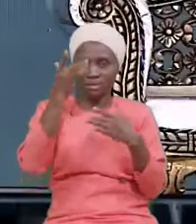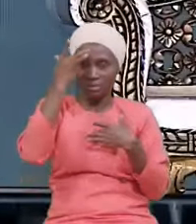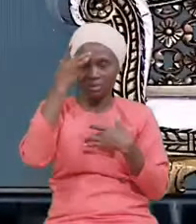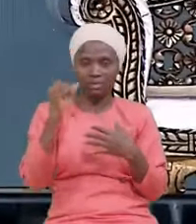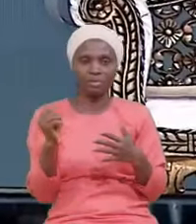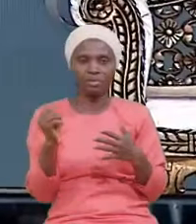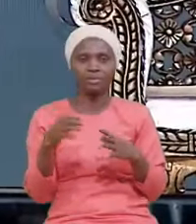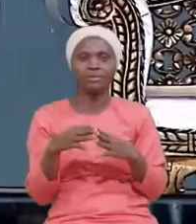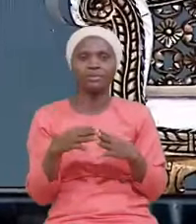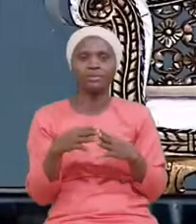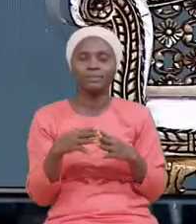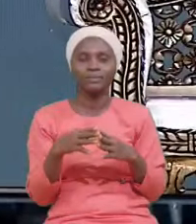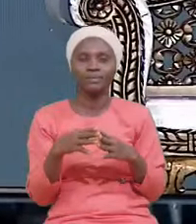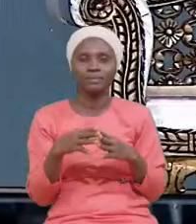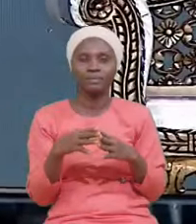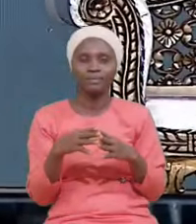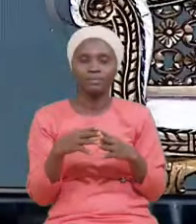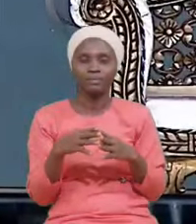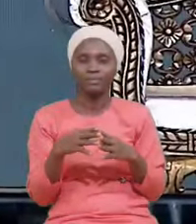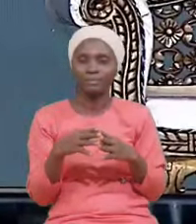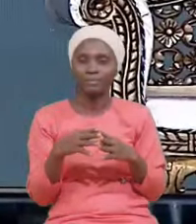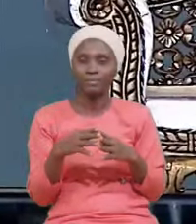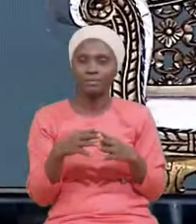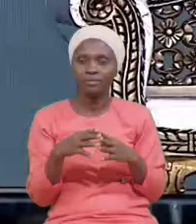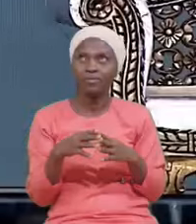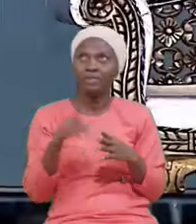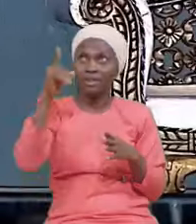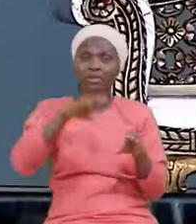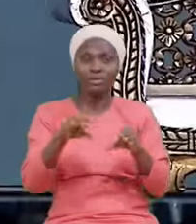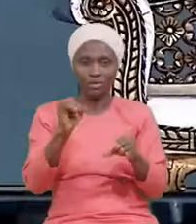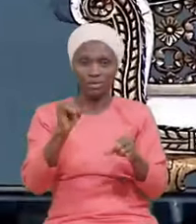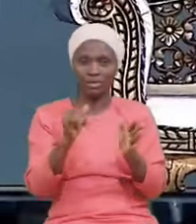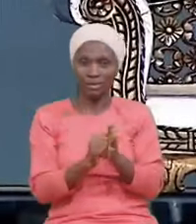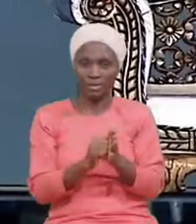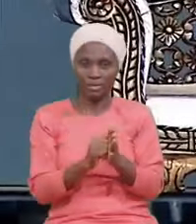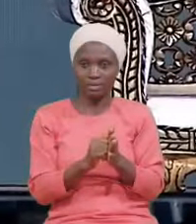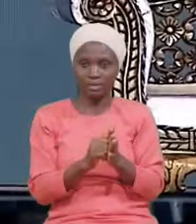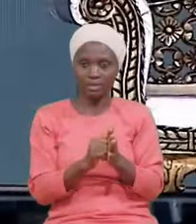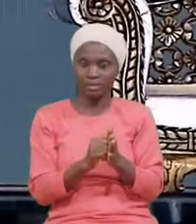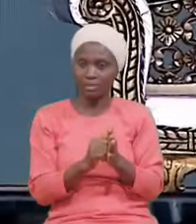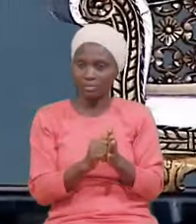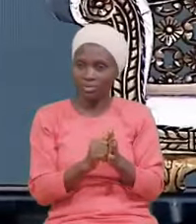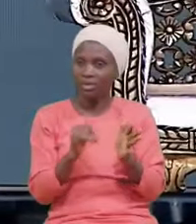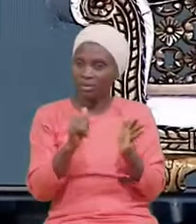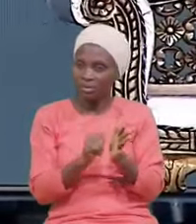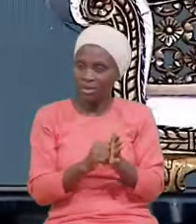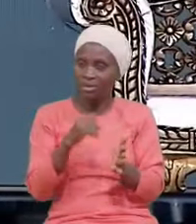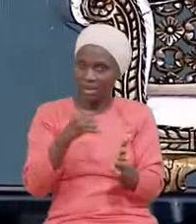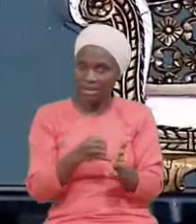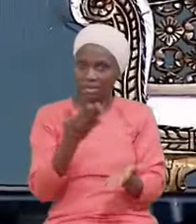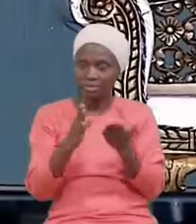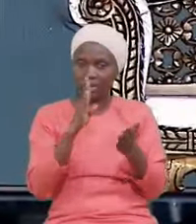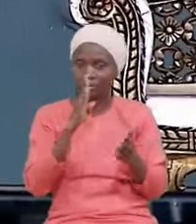ఆయన రోగాన్ని అలాగే పాపాన్ని తొలగించి వేశాడు. And he says he does that. ఆయన అంటున్నాడు ఆయన అలా చేస్తాడు. That it might